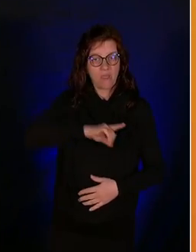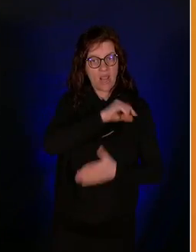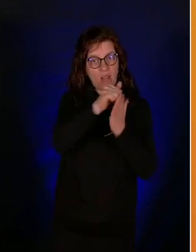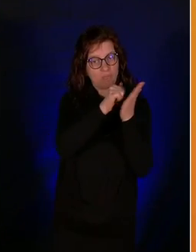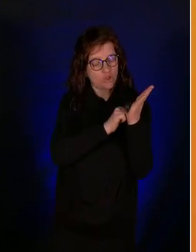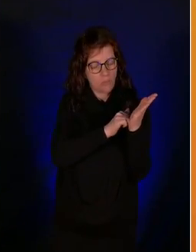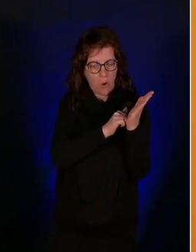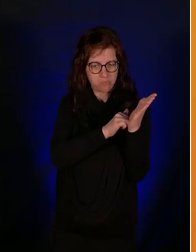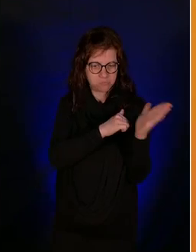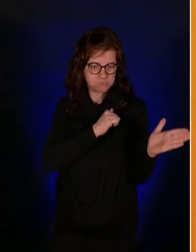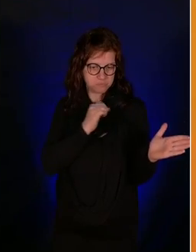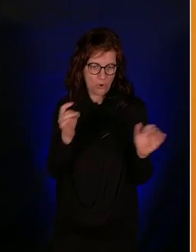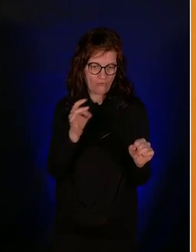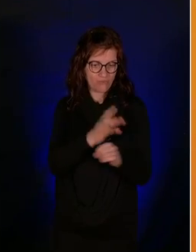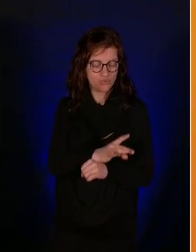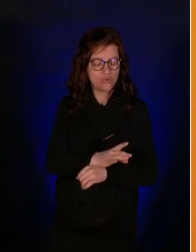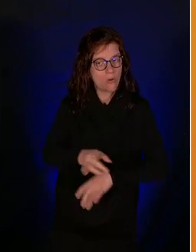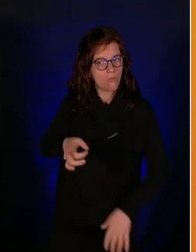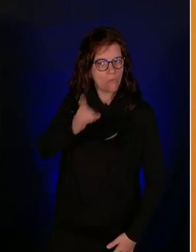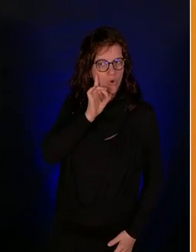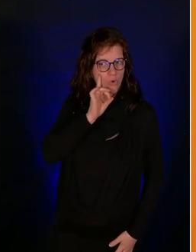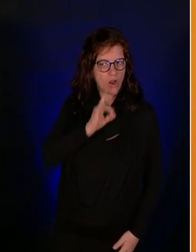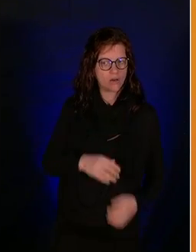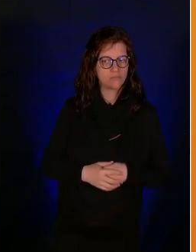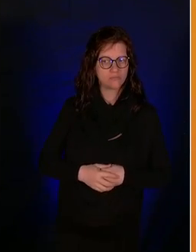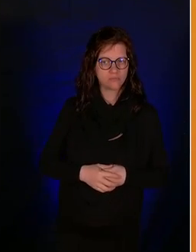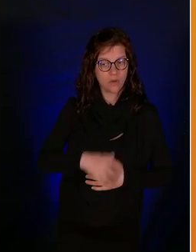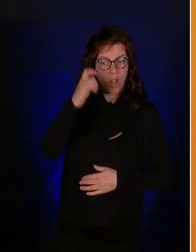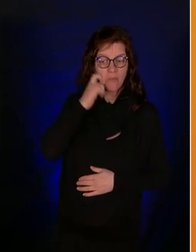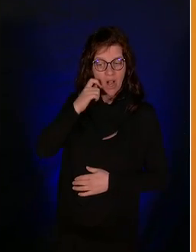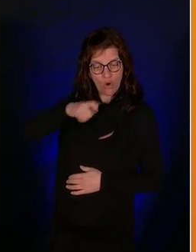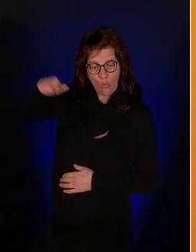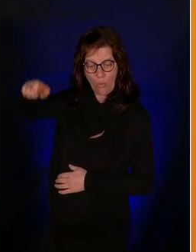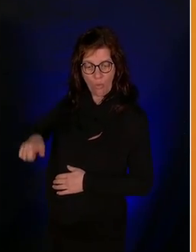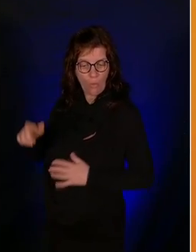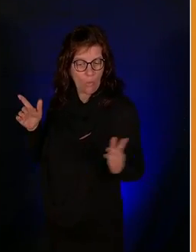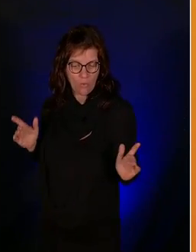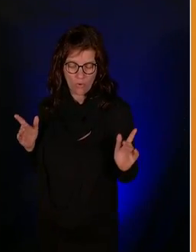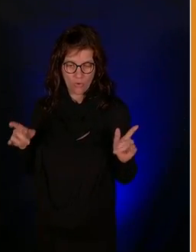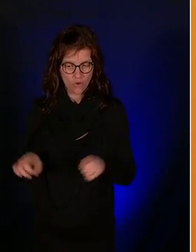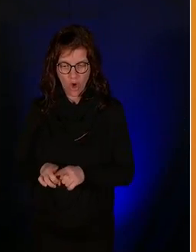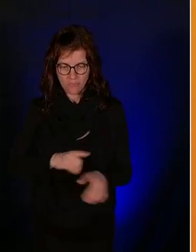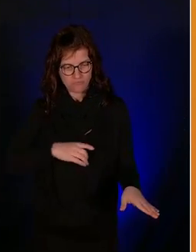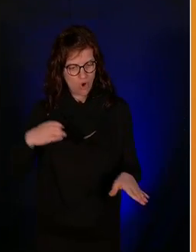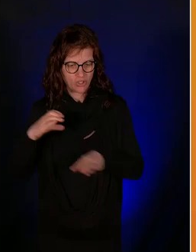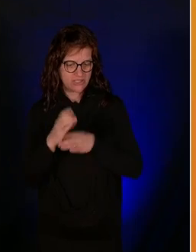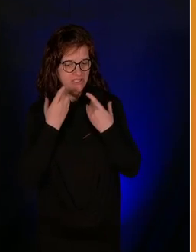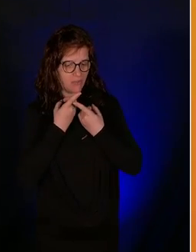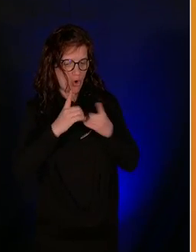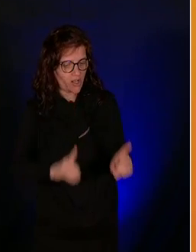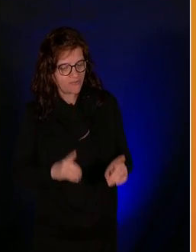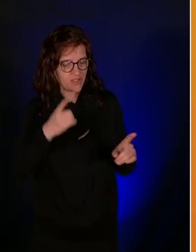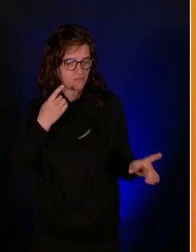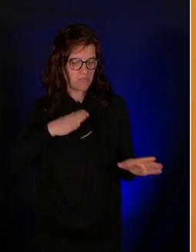pas été retenu. Pourquoi ? Macron a utilisé le large arsenal antidémocratique des institutions de la